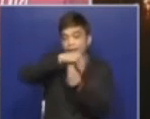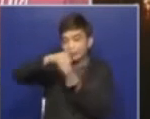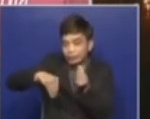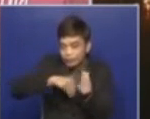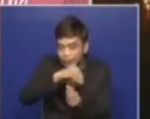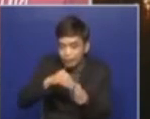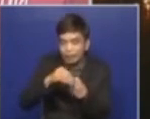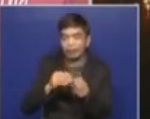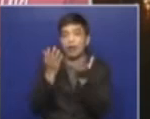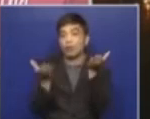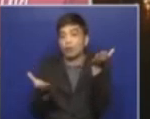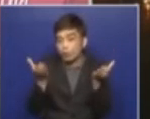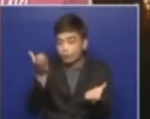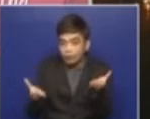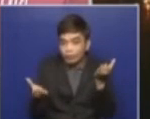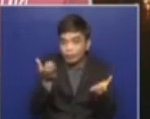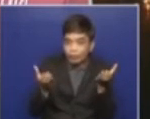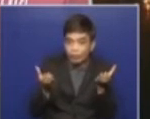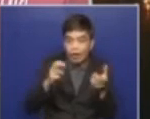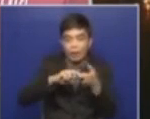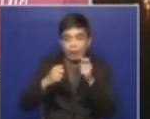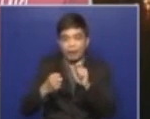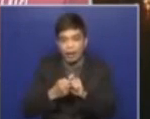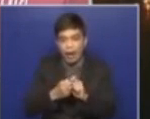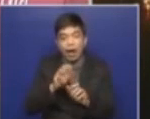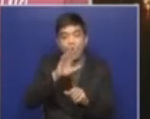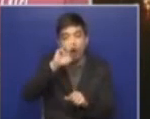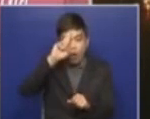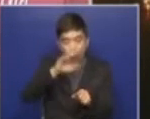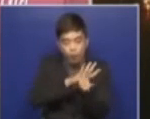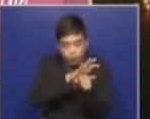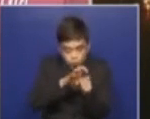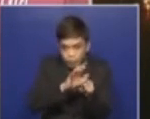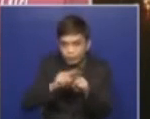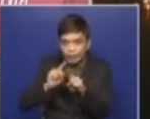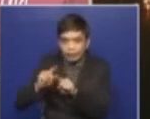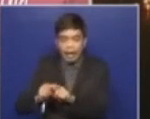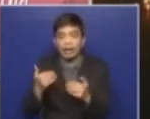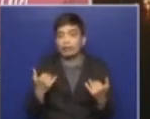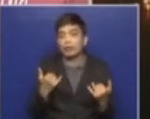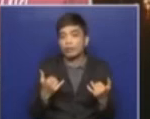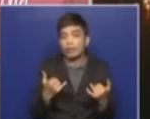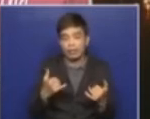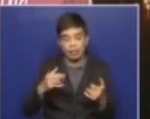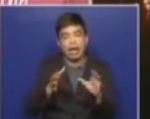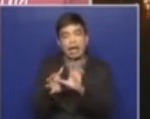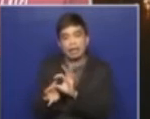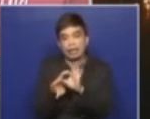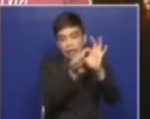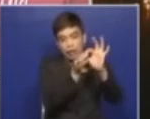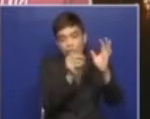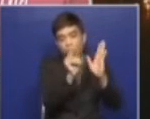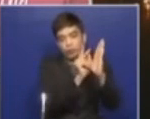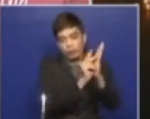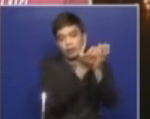กระบวนการยุติธรรมหรือแม้กระทั่งวิกฤตที่เกิดจากโรคระบาดล้วนเกี่ยวพันเกี่ยวโยงกับรัฐธรรมนูญฉบับนี้ค่ะ